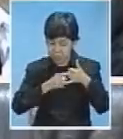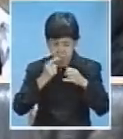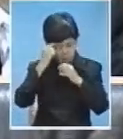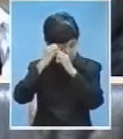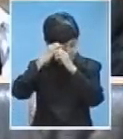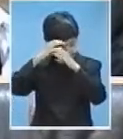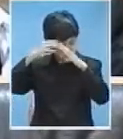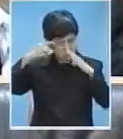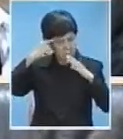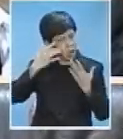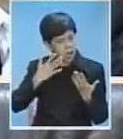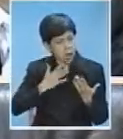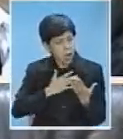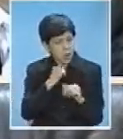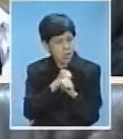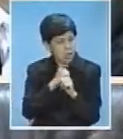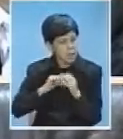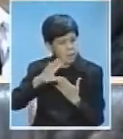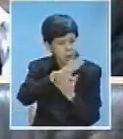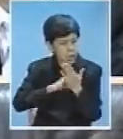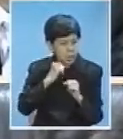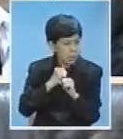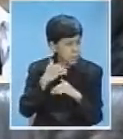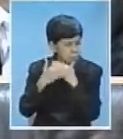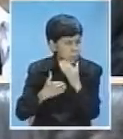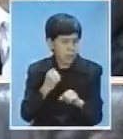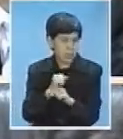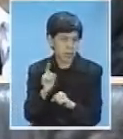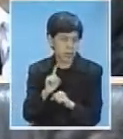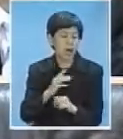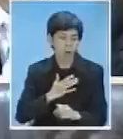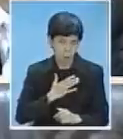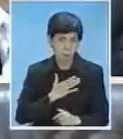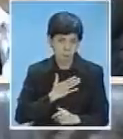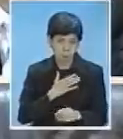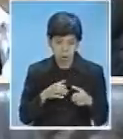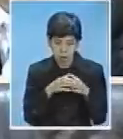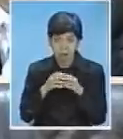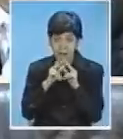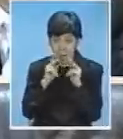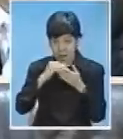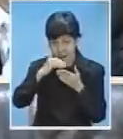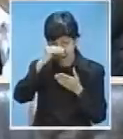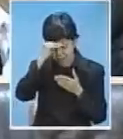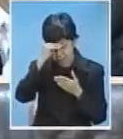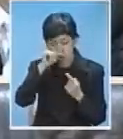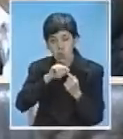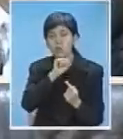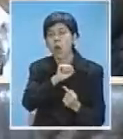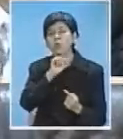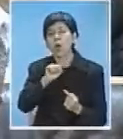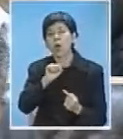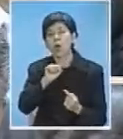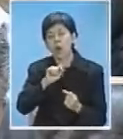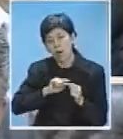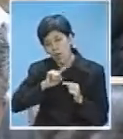กำหนดได้ว่าเราจะนำพาประเทศชาติไปทางไหนผมนำคณะกรรมการการศึกษาสภาผู้แทนราษฎรไปภูฏ